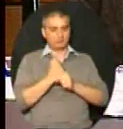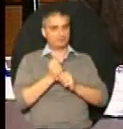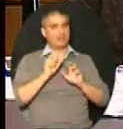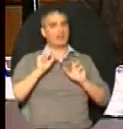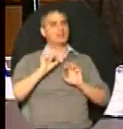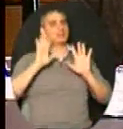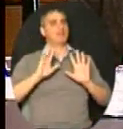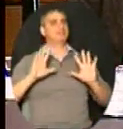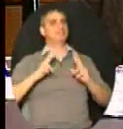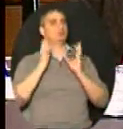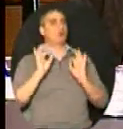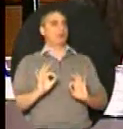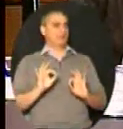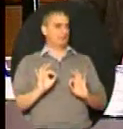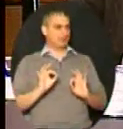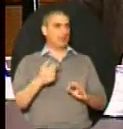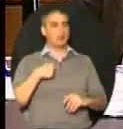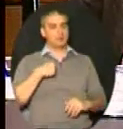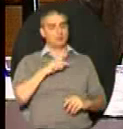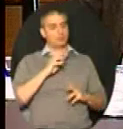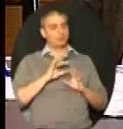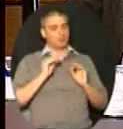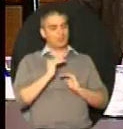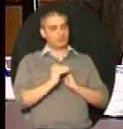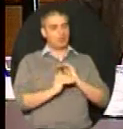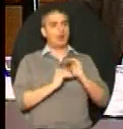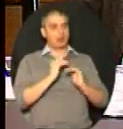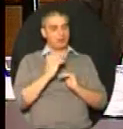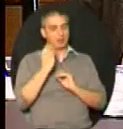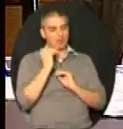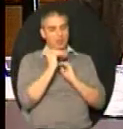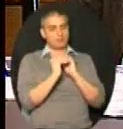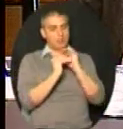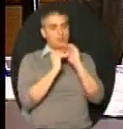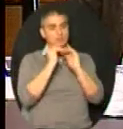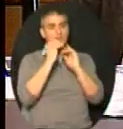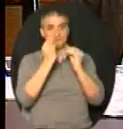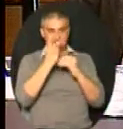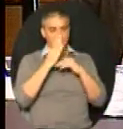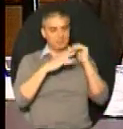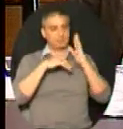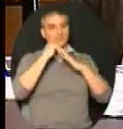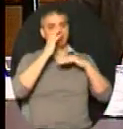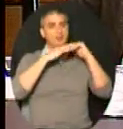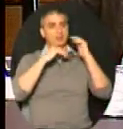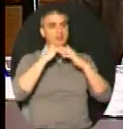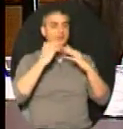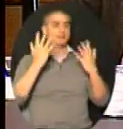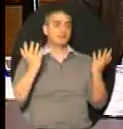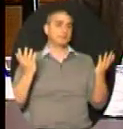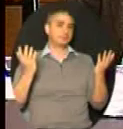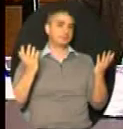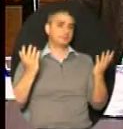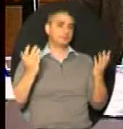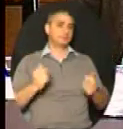טלוויזיה ציבורית אמיתית. אנחנו ניכנס לתהליך שהוא יהיה תהליך הדרגתי. הדבר הזה ייבנה